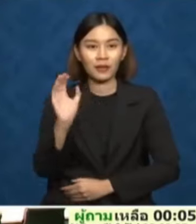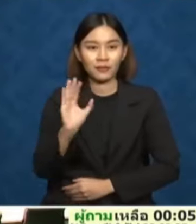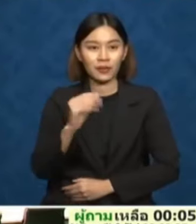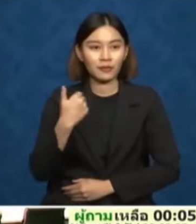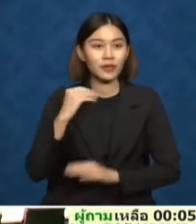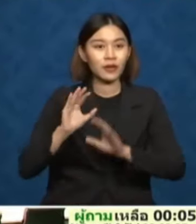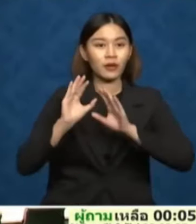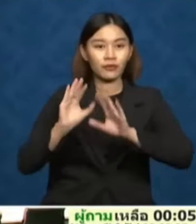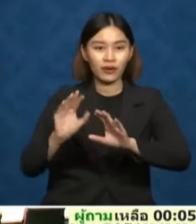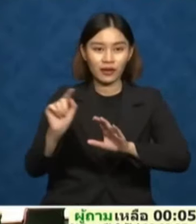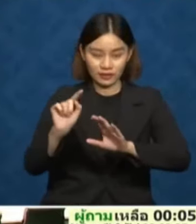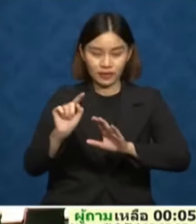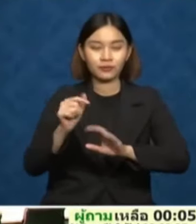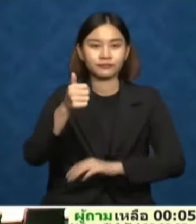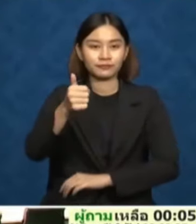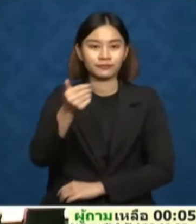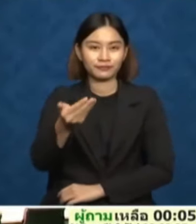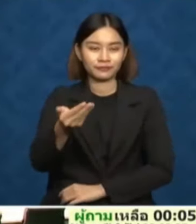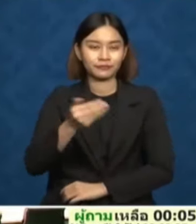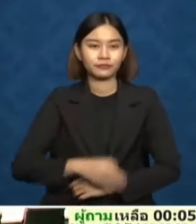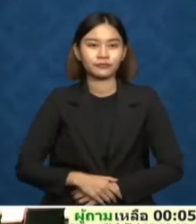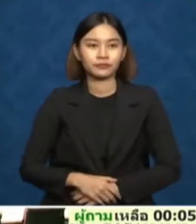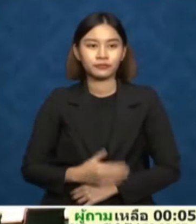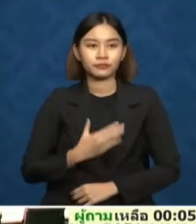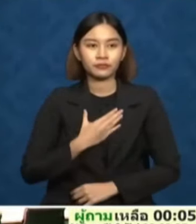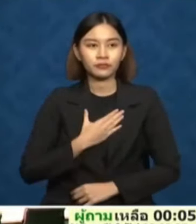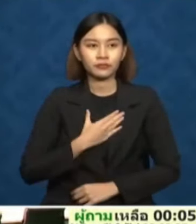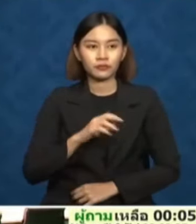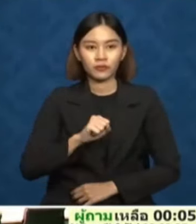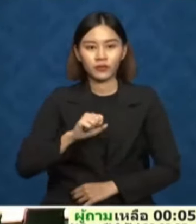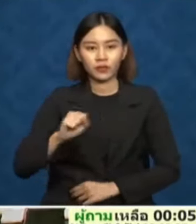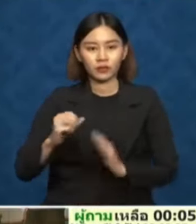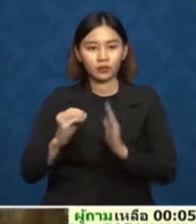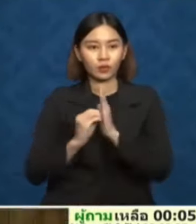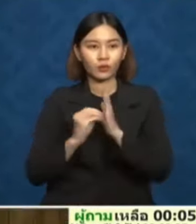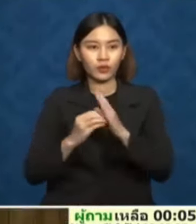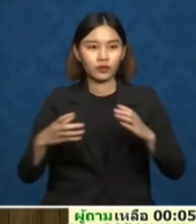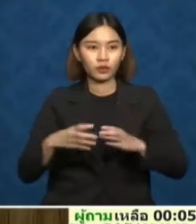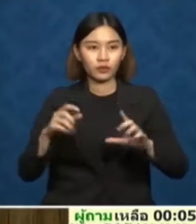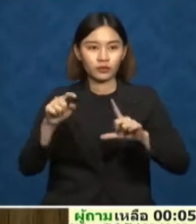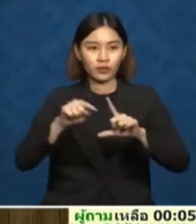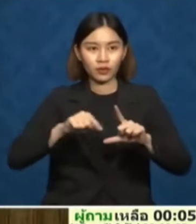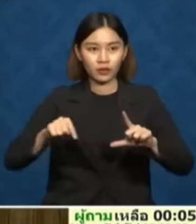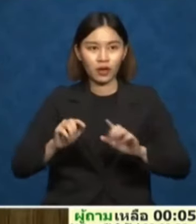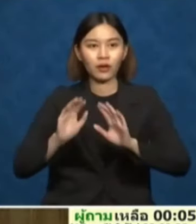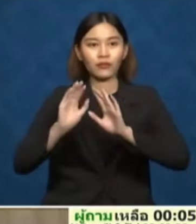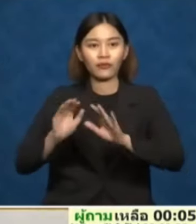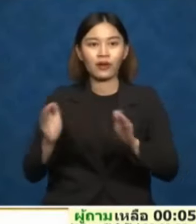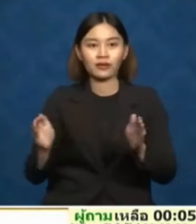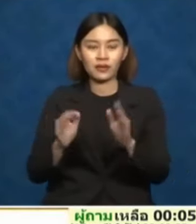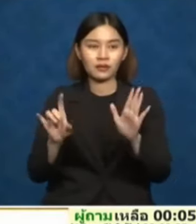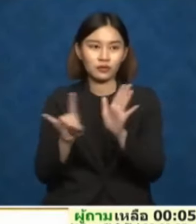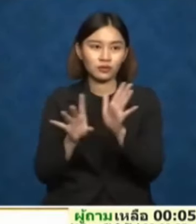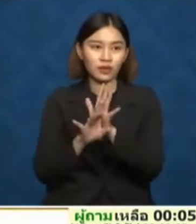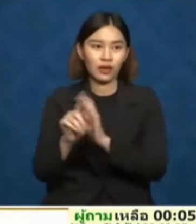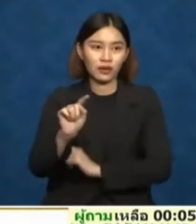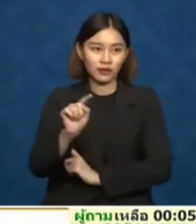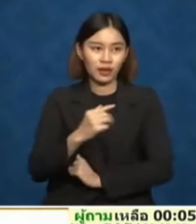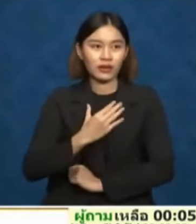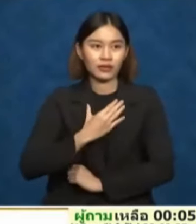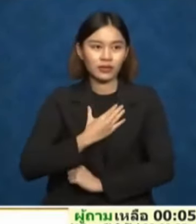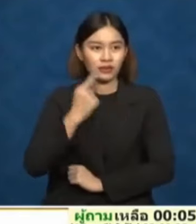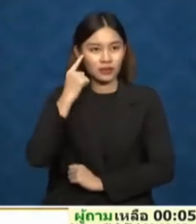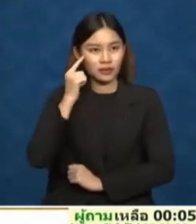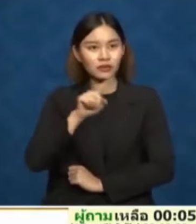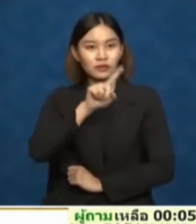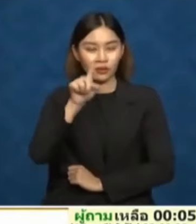มีประเด็นจะฝากท่านรัฐมนตรีได้นะครับค่ะวิตาจิกิจค่ะู้แทนราษฎรกรุงเทพมหานครพรรเก้าไกลค่ะฝากสั้นๆสุดท้ายค่ะท่านประธานดิฉันยัง